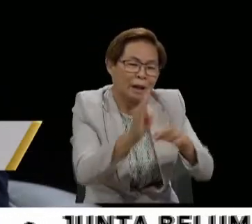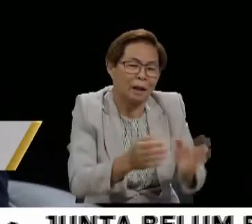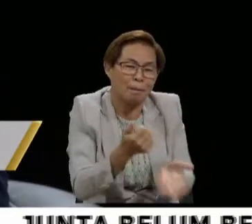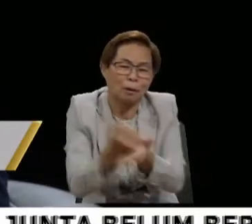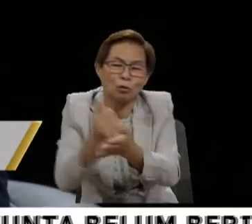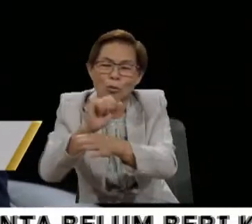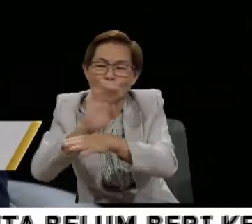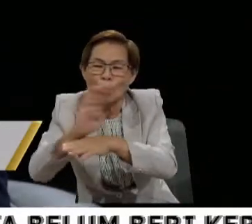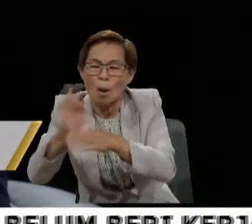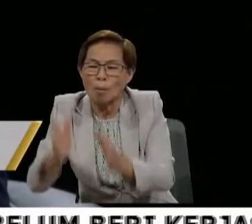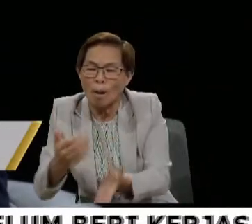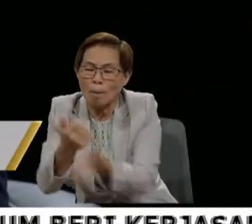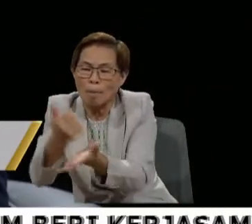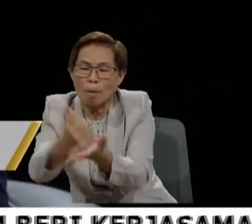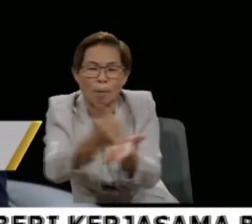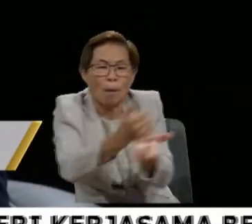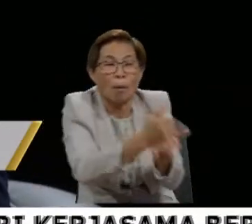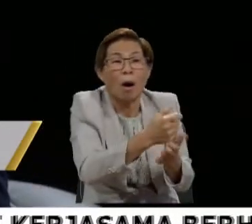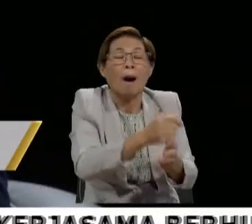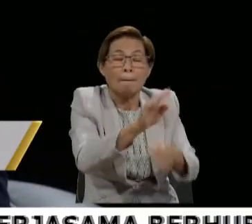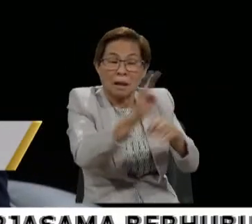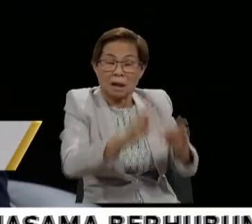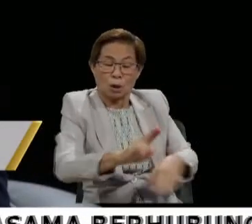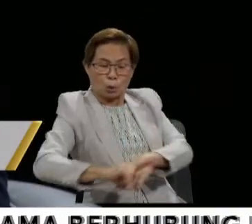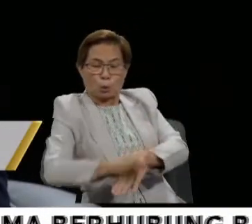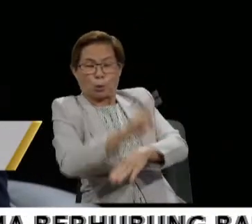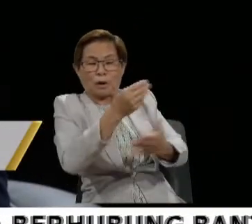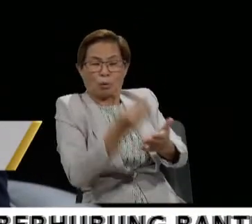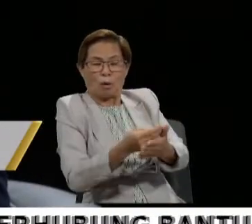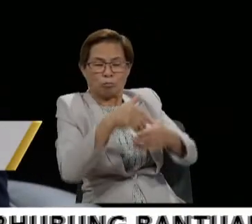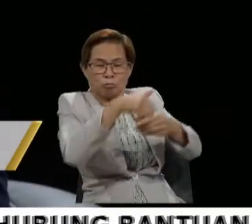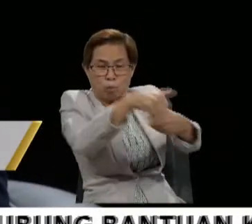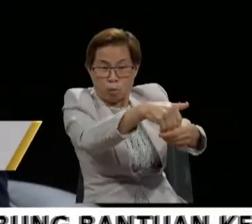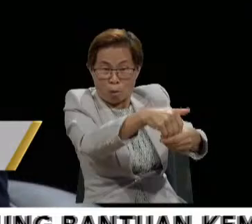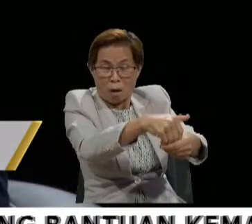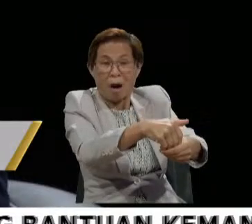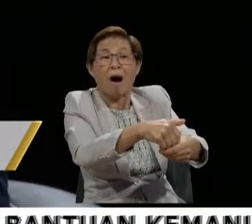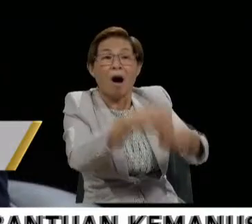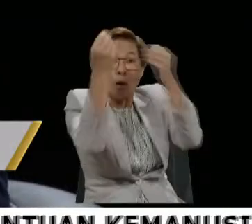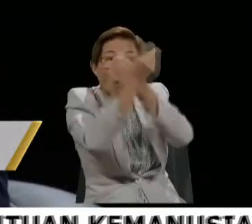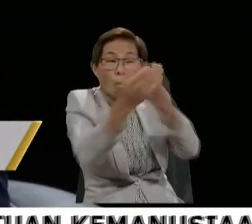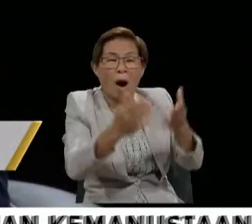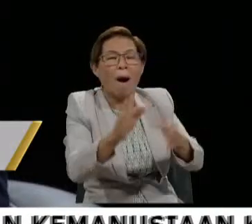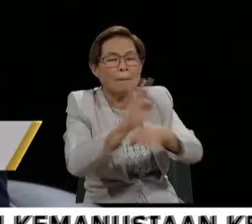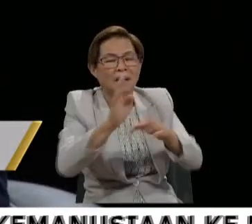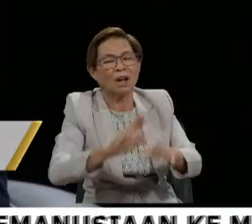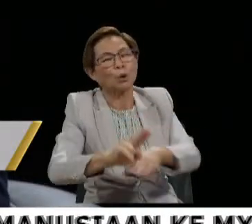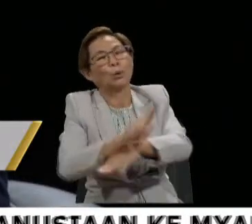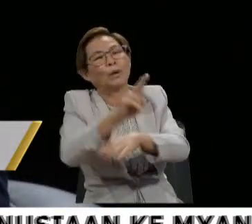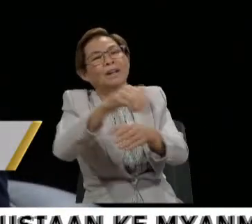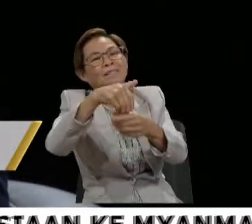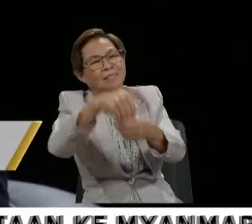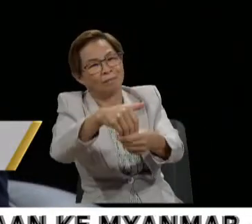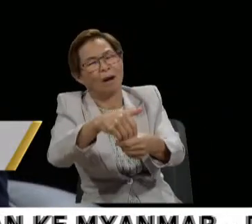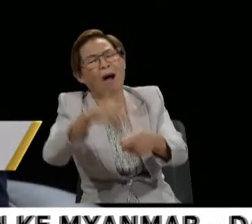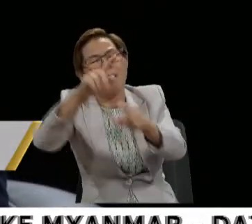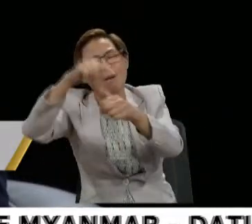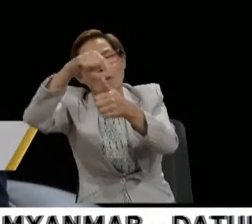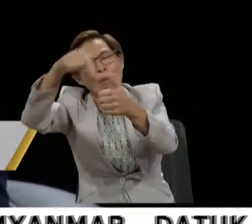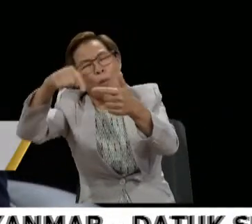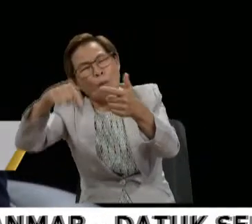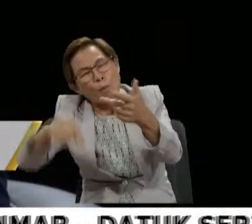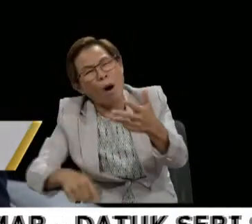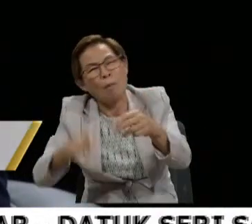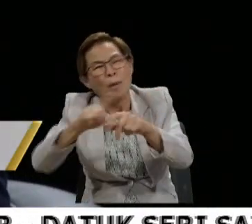ini dan mereka juga akan menggunakan insentif-insentif yang kita telah umumkan dan kita ada banyak macam lagilah